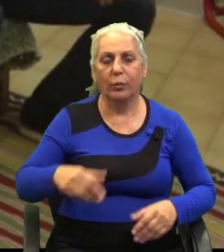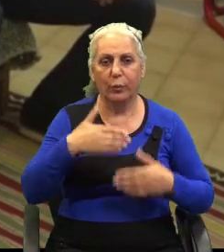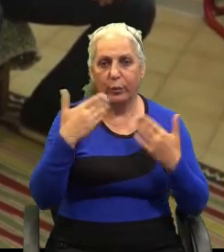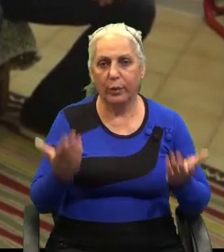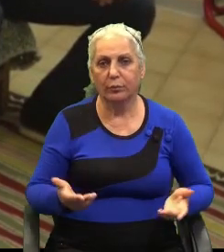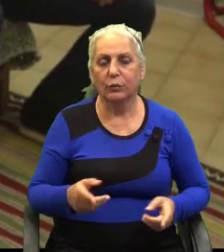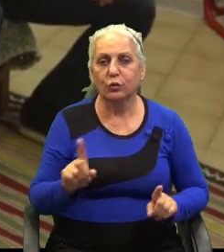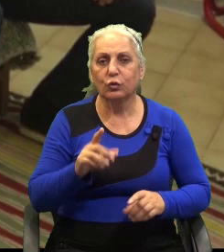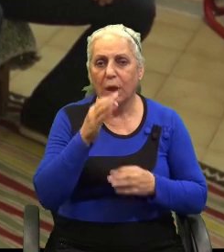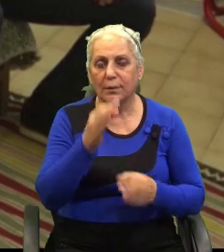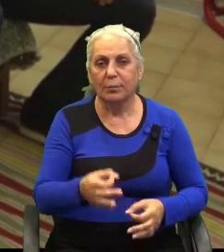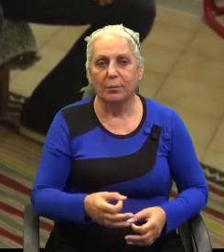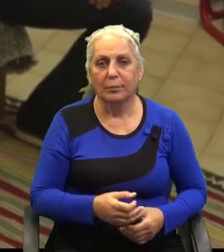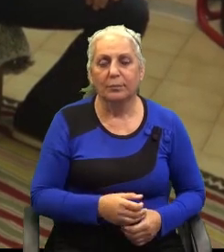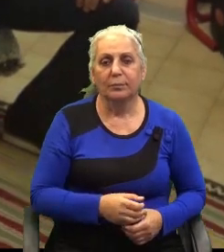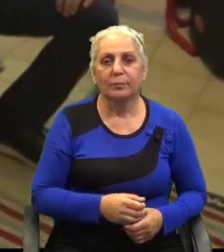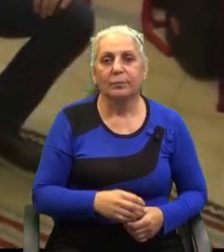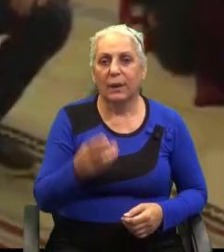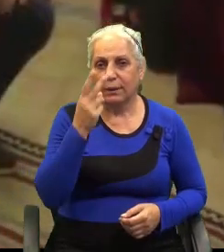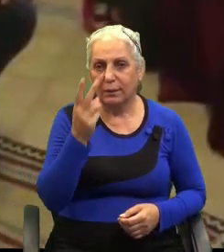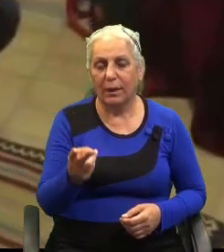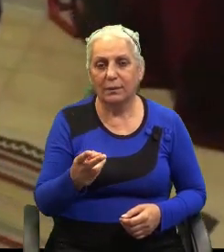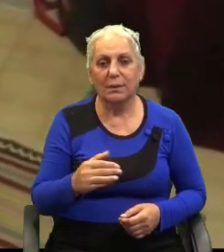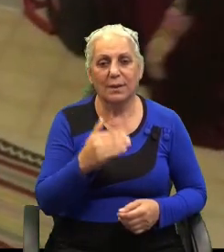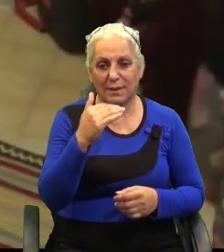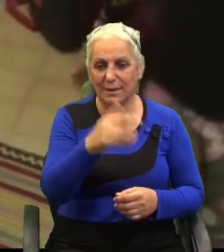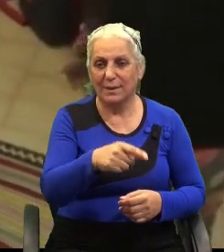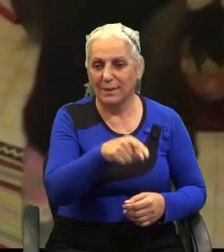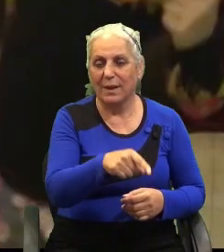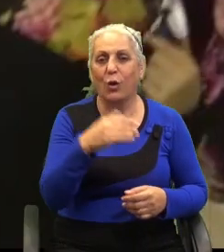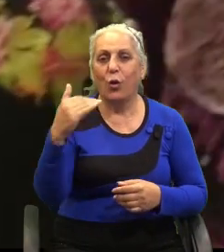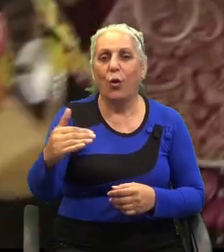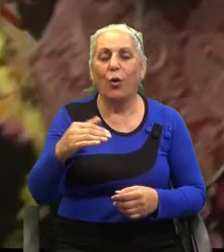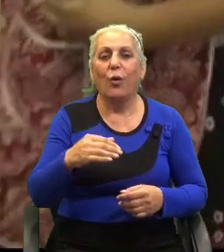Ինչ ասում։ Գնա, գնա, Հայկուրի ջան, դես, սա քո պապան էր։